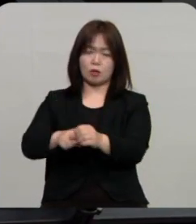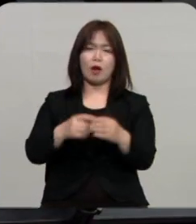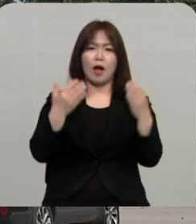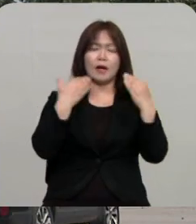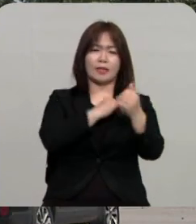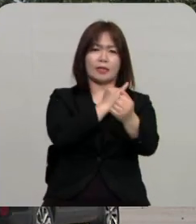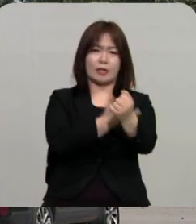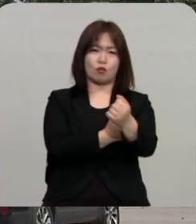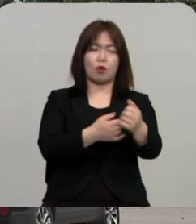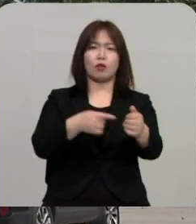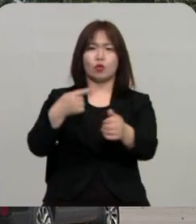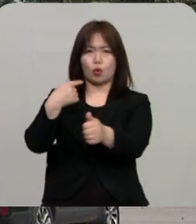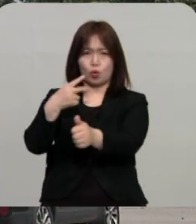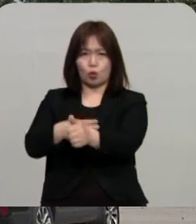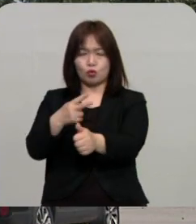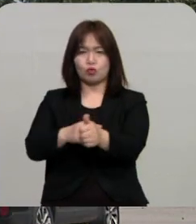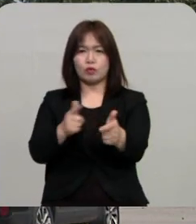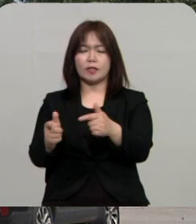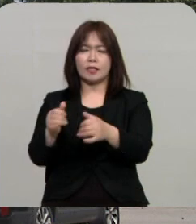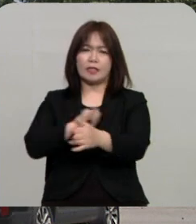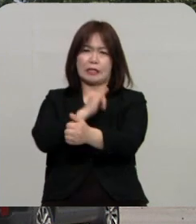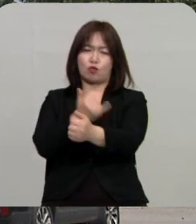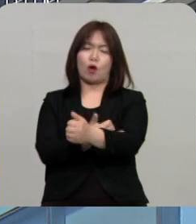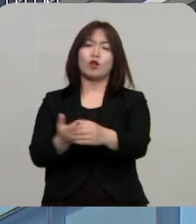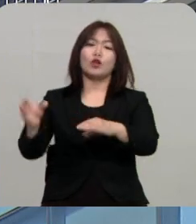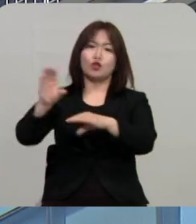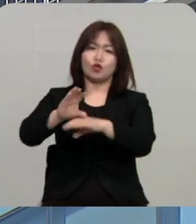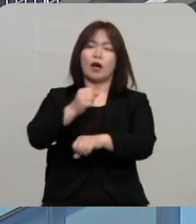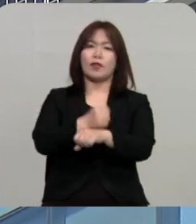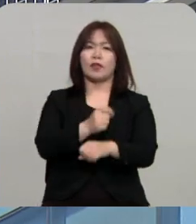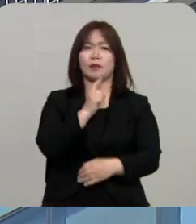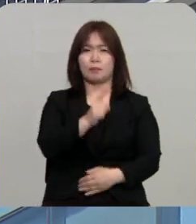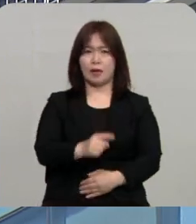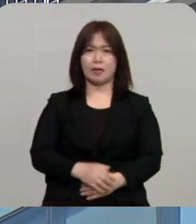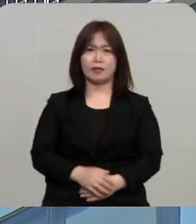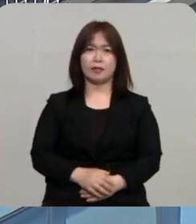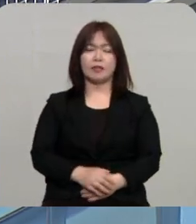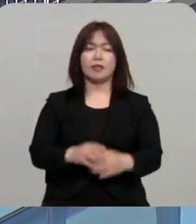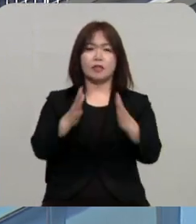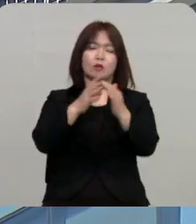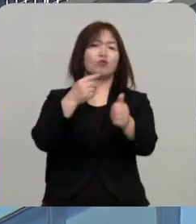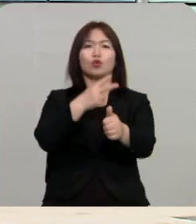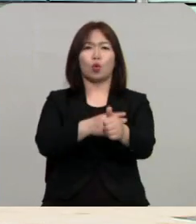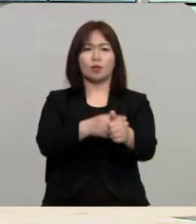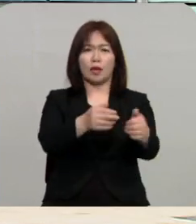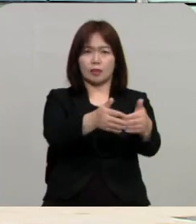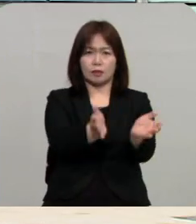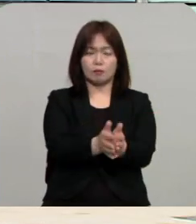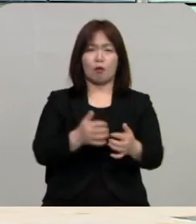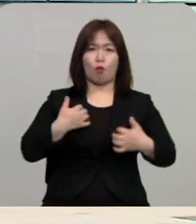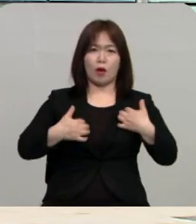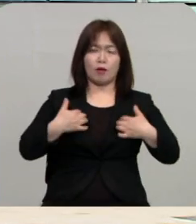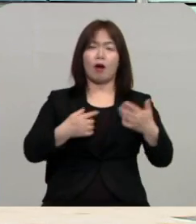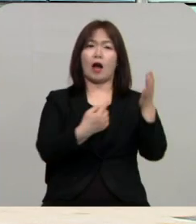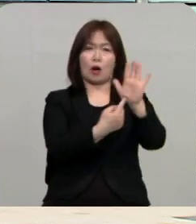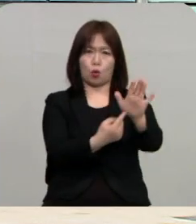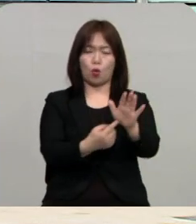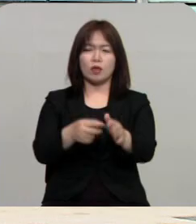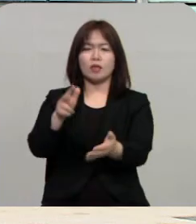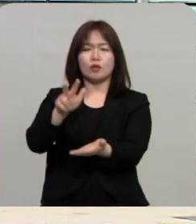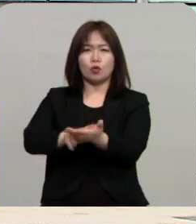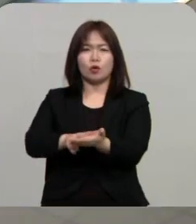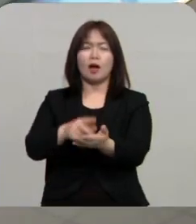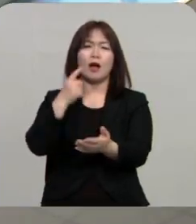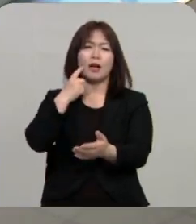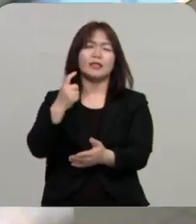학생 인권에 교직원 인권 강화를 추가한 것이 핵심입니다. 전북교사노조는 환영 논평을 내고 조례안이